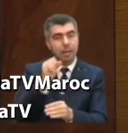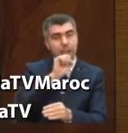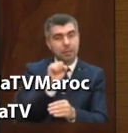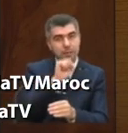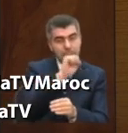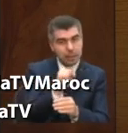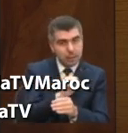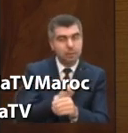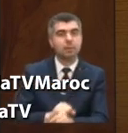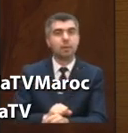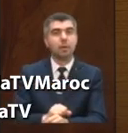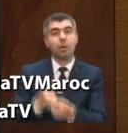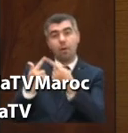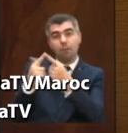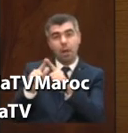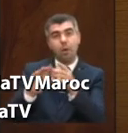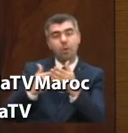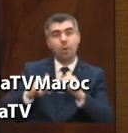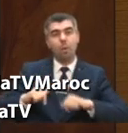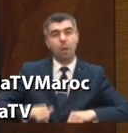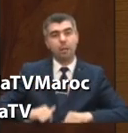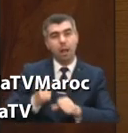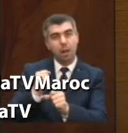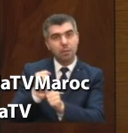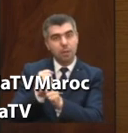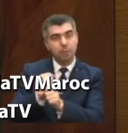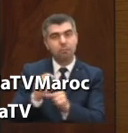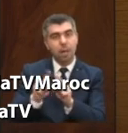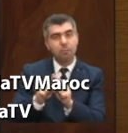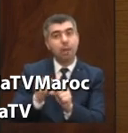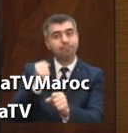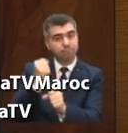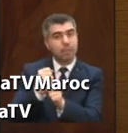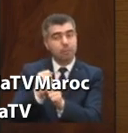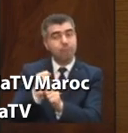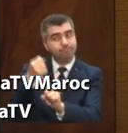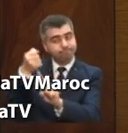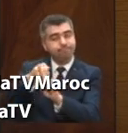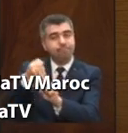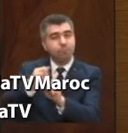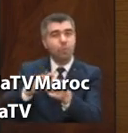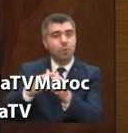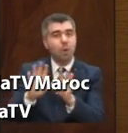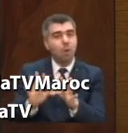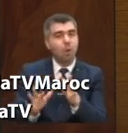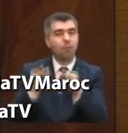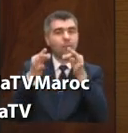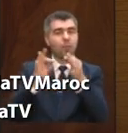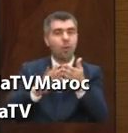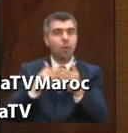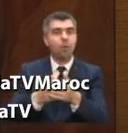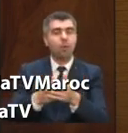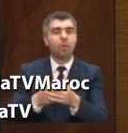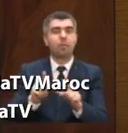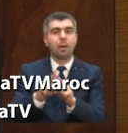مسؤولي ومستخدمي المؤسسات العمومية الأخرى تحت وصاية الوزارة على ما يبذلونه من جهد استثنائي في هذه المرحلة الاستثنائية